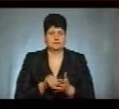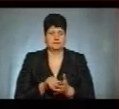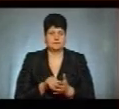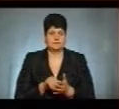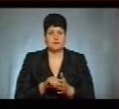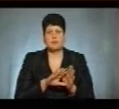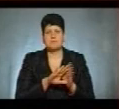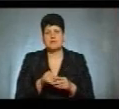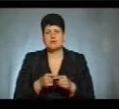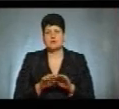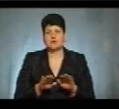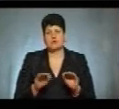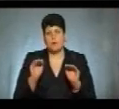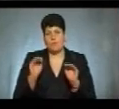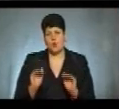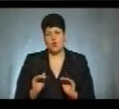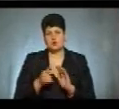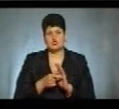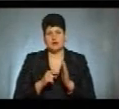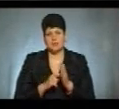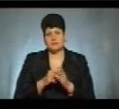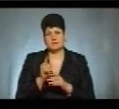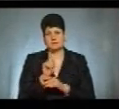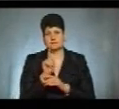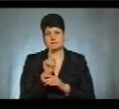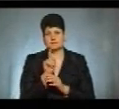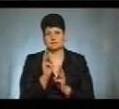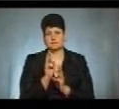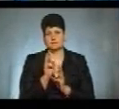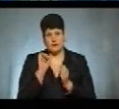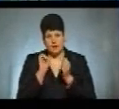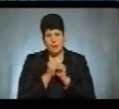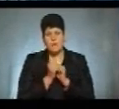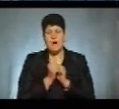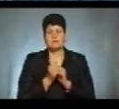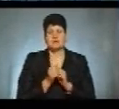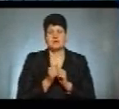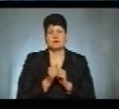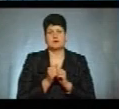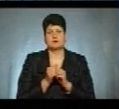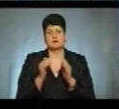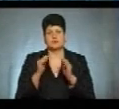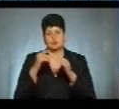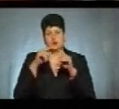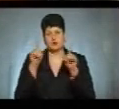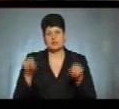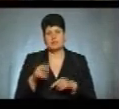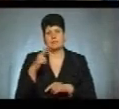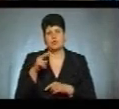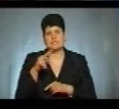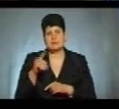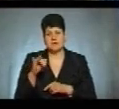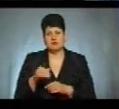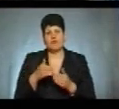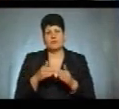Після цього учні молодших класів засвітили свічку пам'яті біля меморіальної дошки Дмитру Заплітному, випускнику